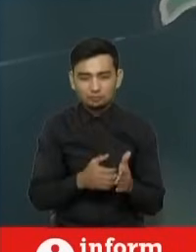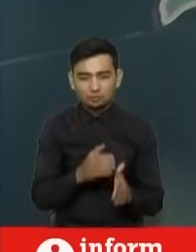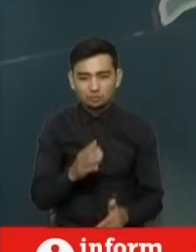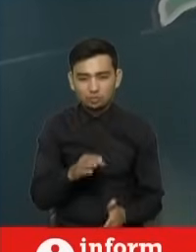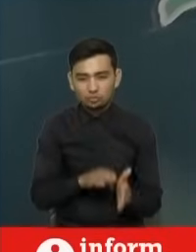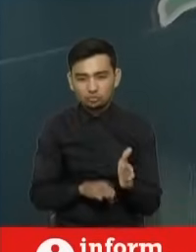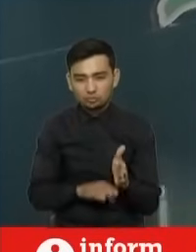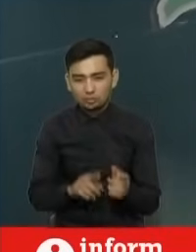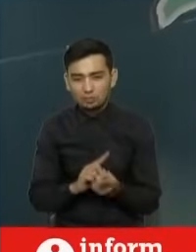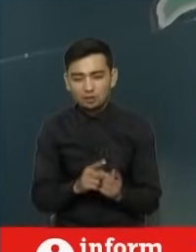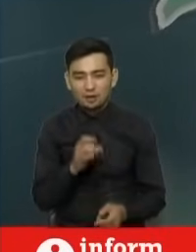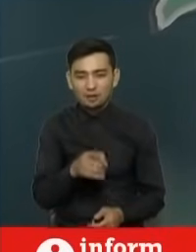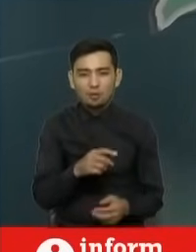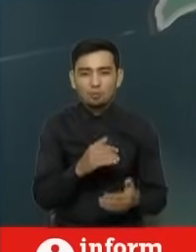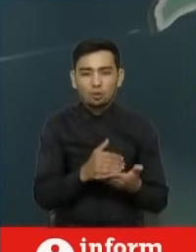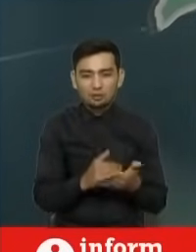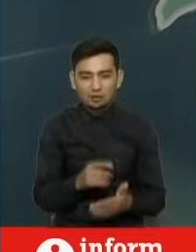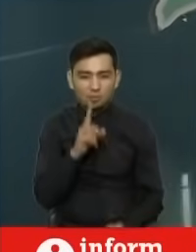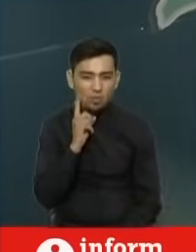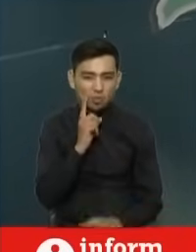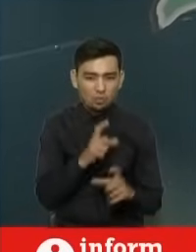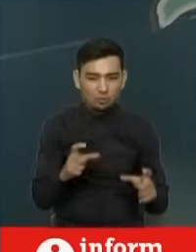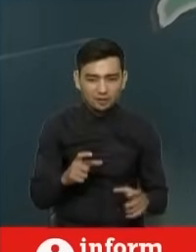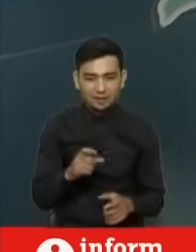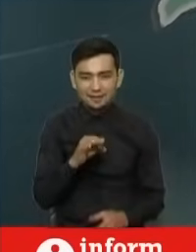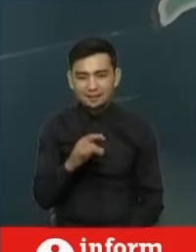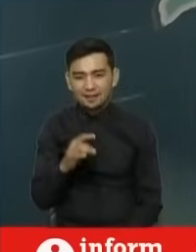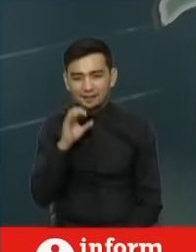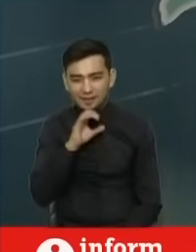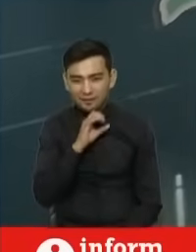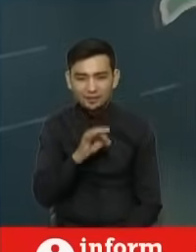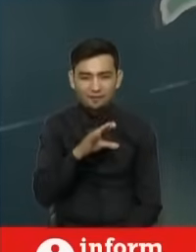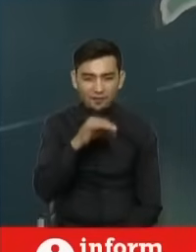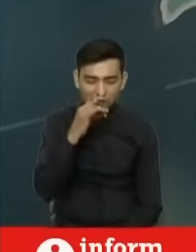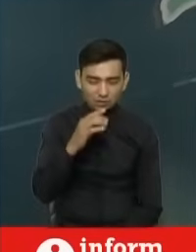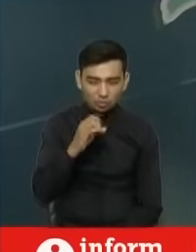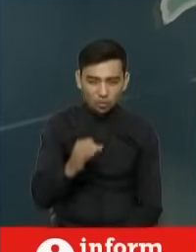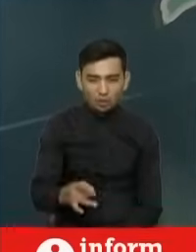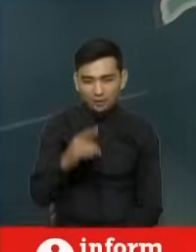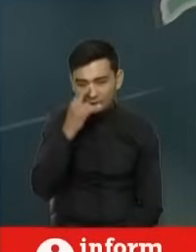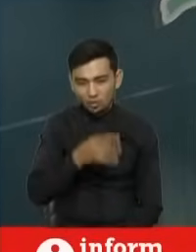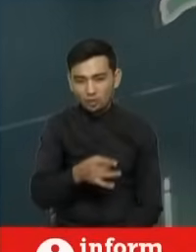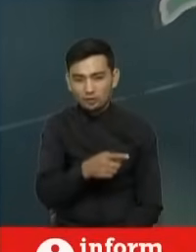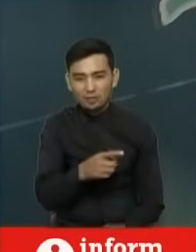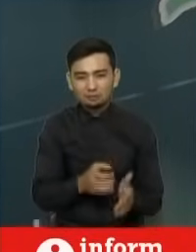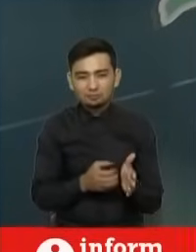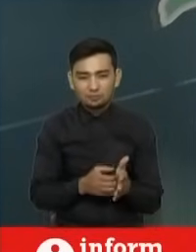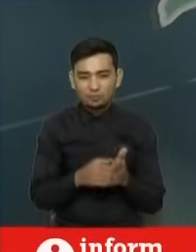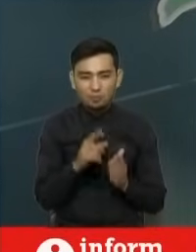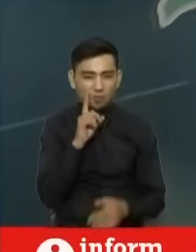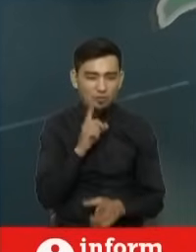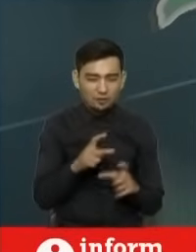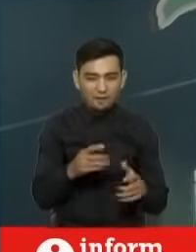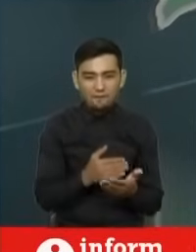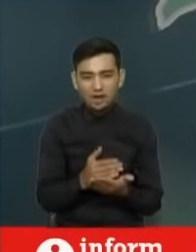Ухудшаться этот процесс будет из-за оттока молодых людей из северных и восточных регионов. Доля пожилых в СКО и ВКО выше, чем